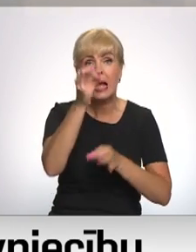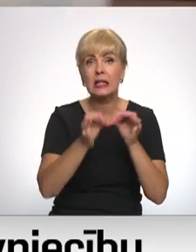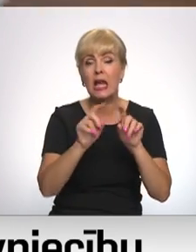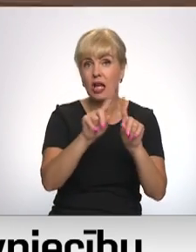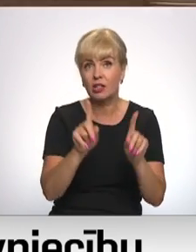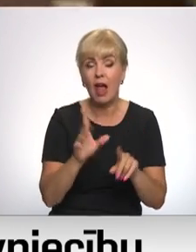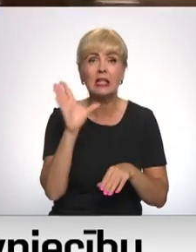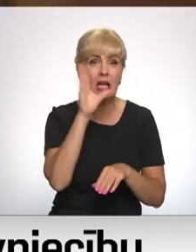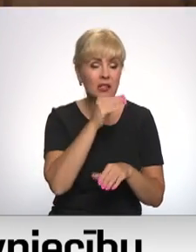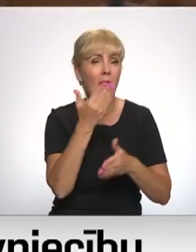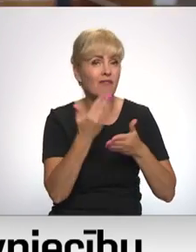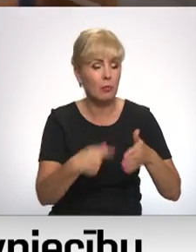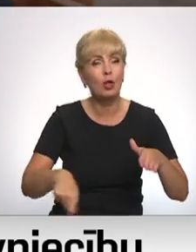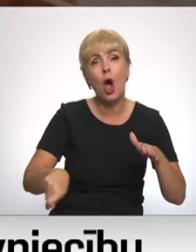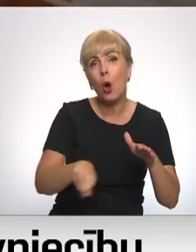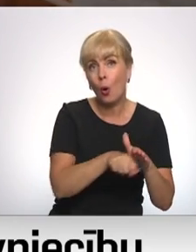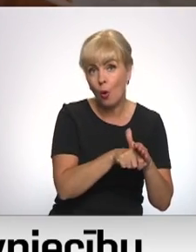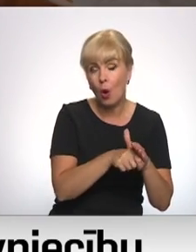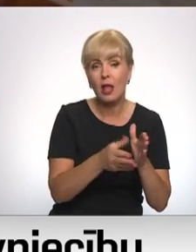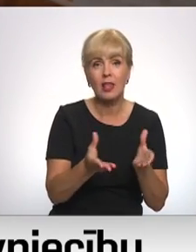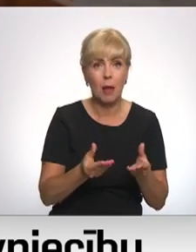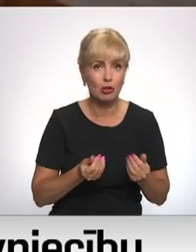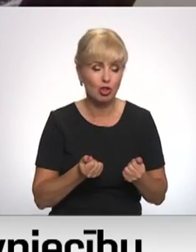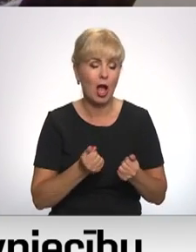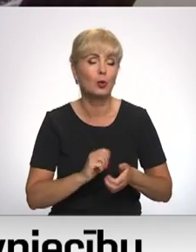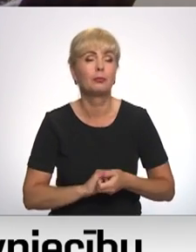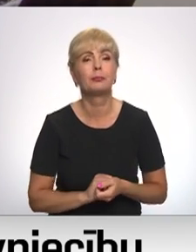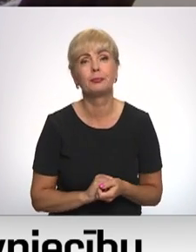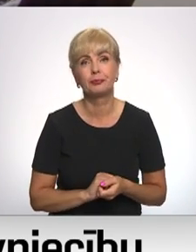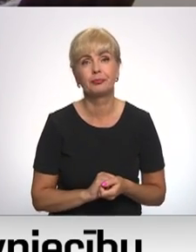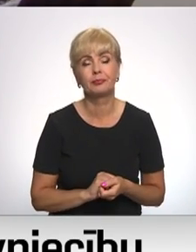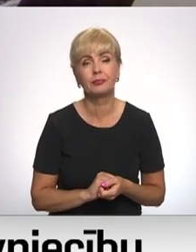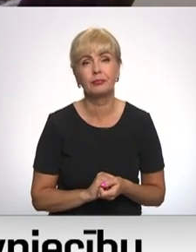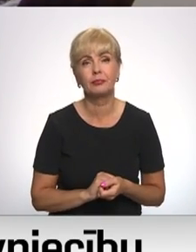iespējamu kūkuļņemšanu. Vita Anstrata, Andris Rubīns, Latvijas televīzija.